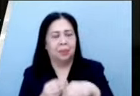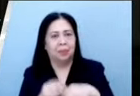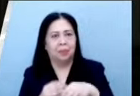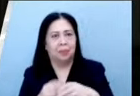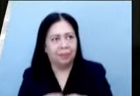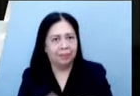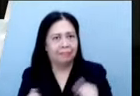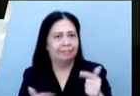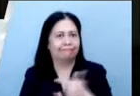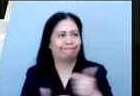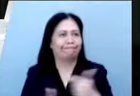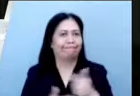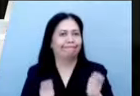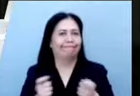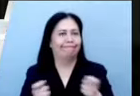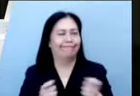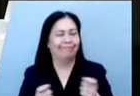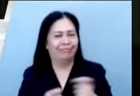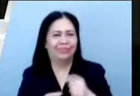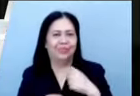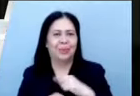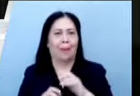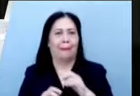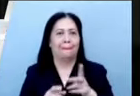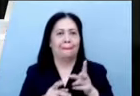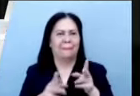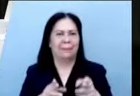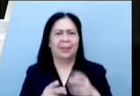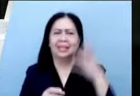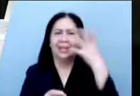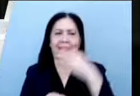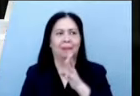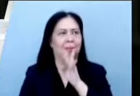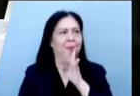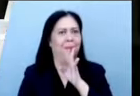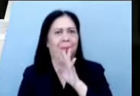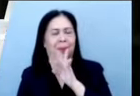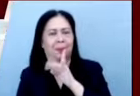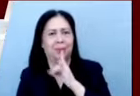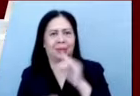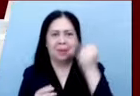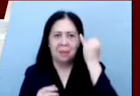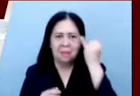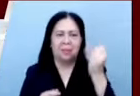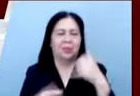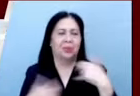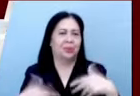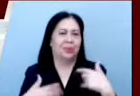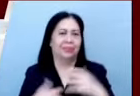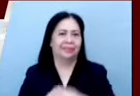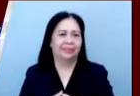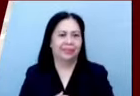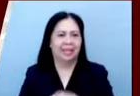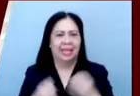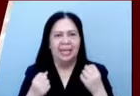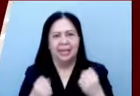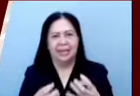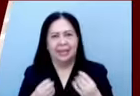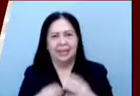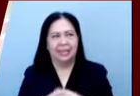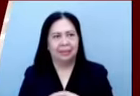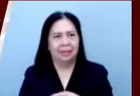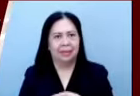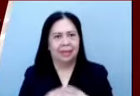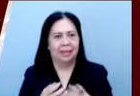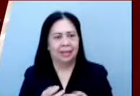tumawa. Tapos hindi na lang na-cut kasi ang ganda nung pagkakabato ni Miss Jacqueline. Ang dami po niya mga advice sa akin,